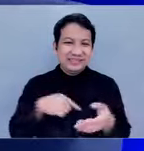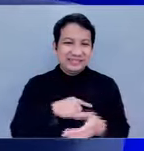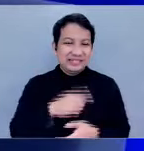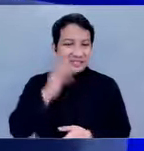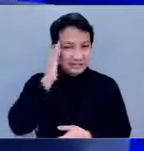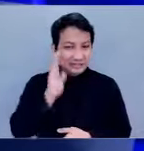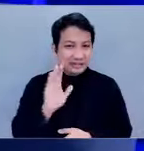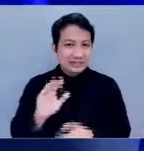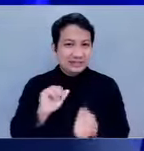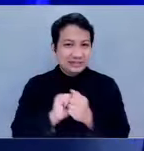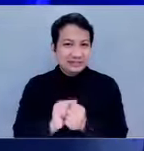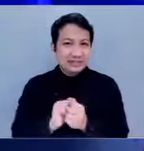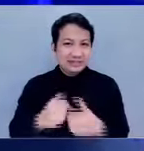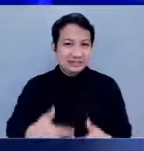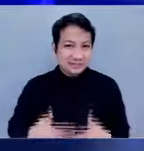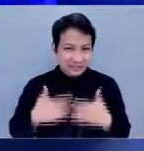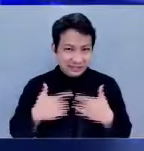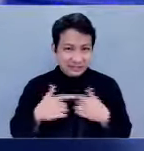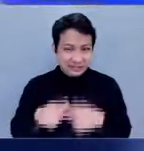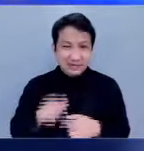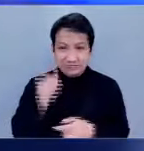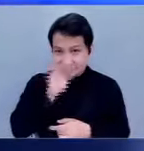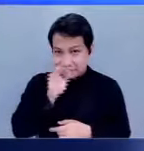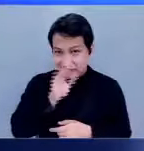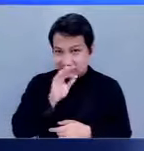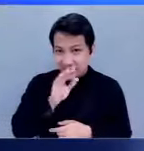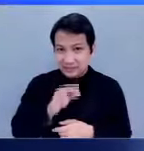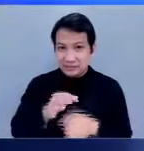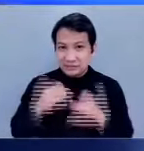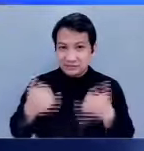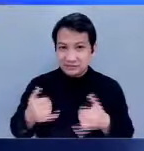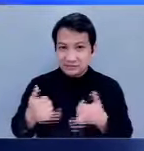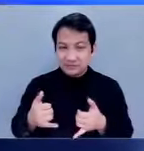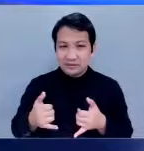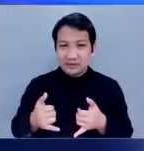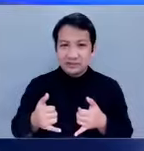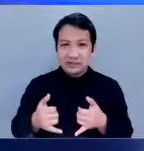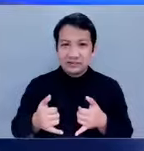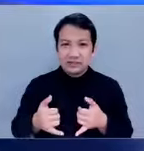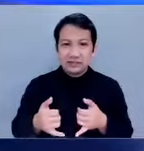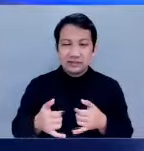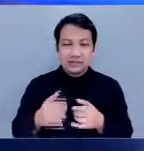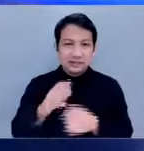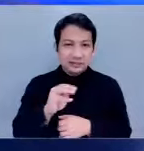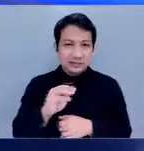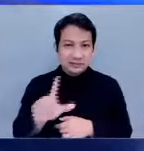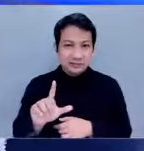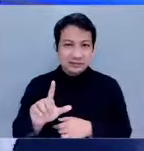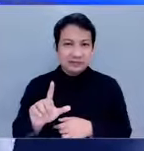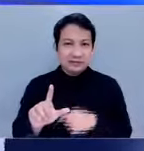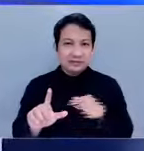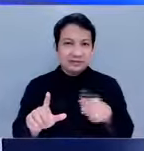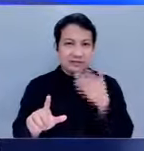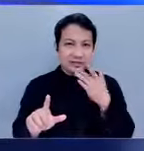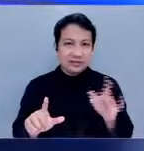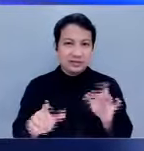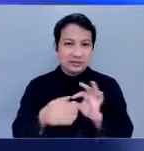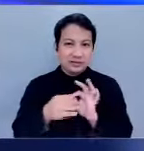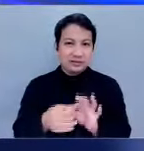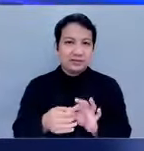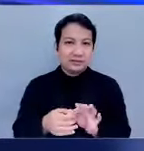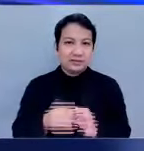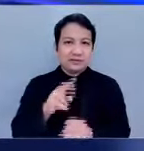kasama na sa buhay natin, mga Pinoy, ang paglalaro ng online games tulad ng Mobile Legends. Favorite ko, Rush, ang Valorant.